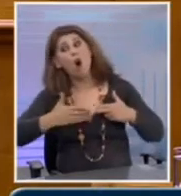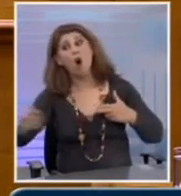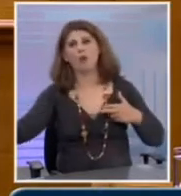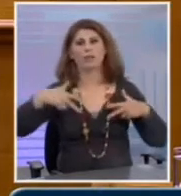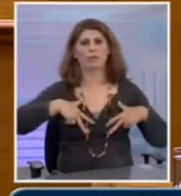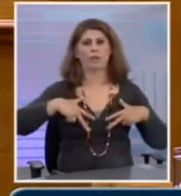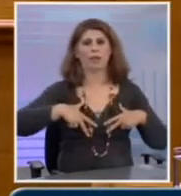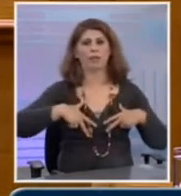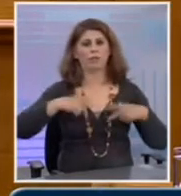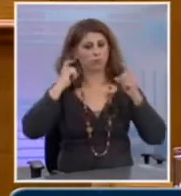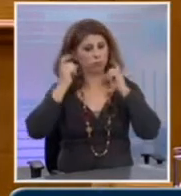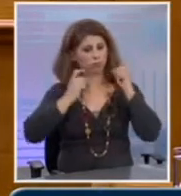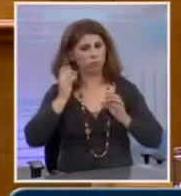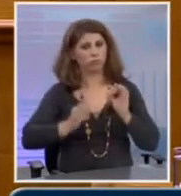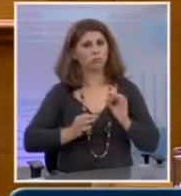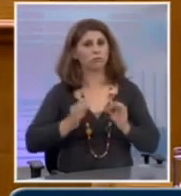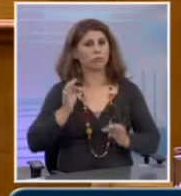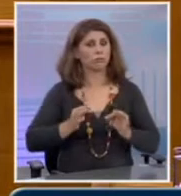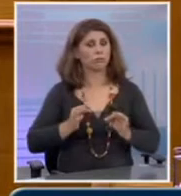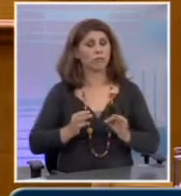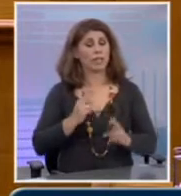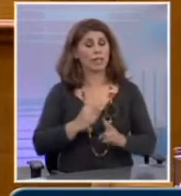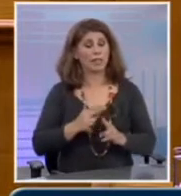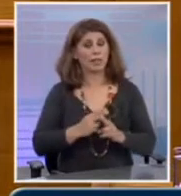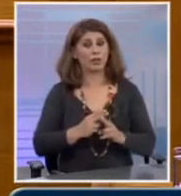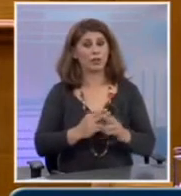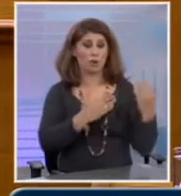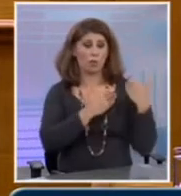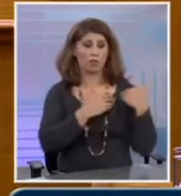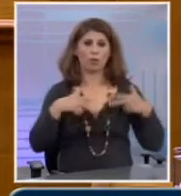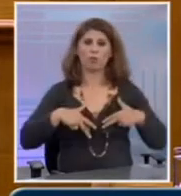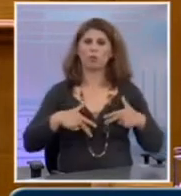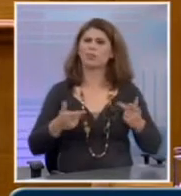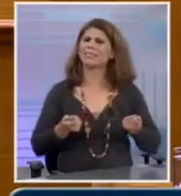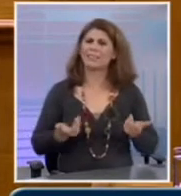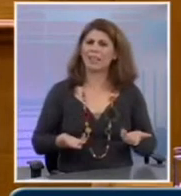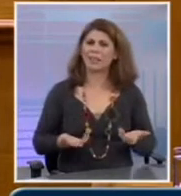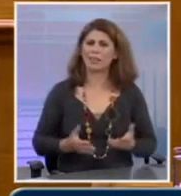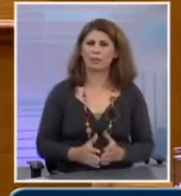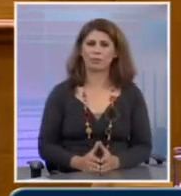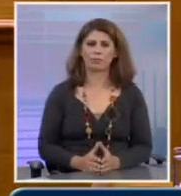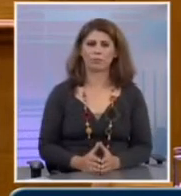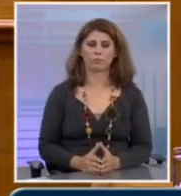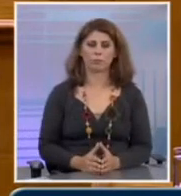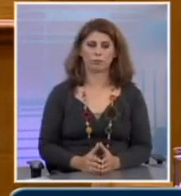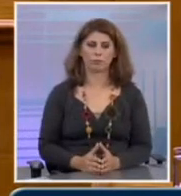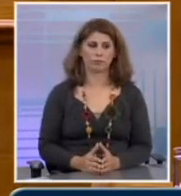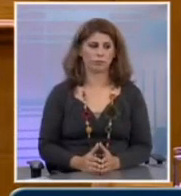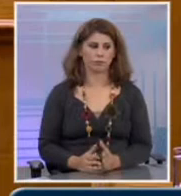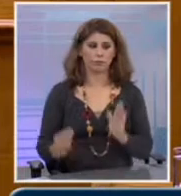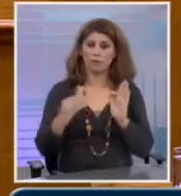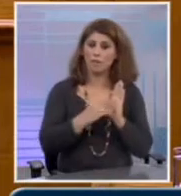όλης της κυβέρνησης και φυσικά κυρίως των συναρμοδίων υπουργών, να κάνει τι? Να θέσει